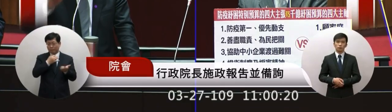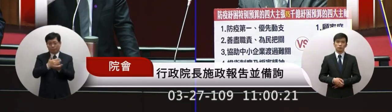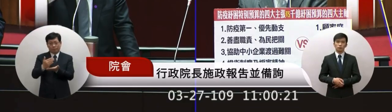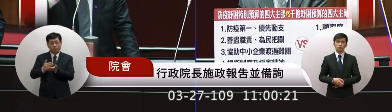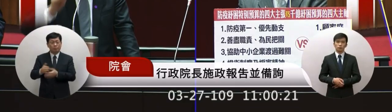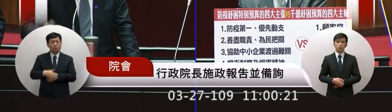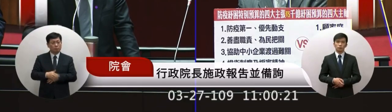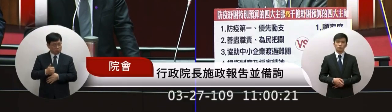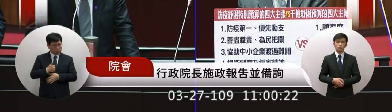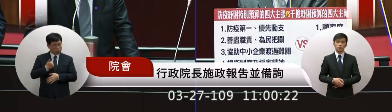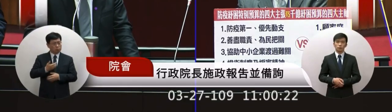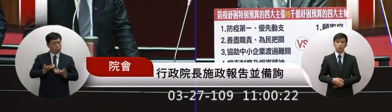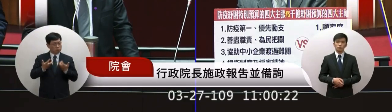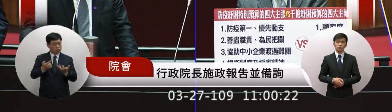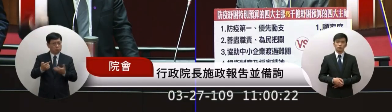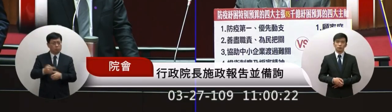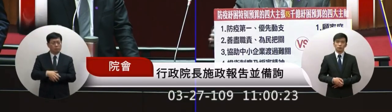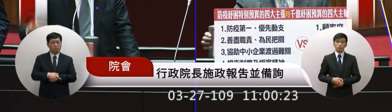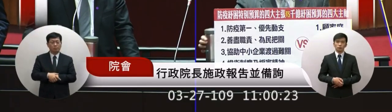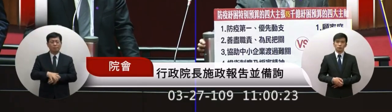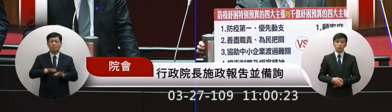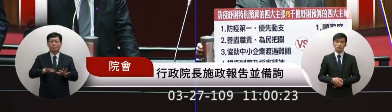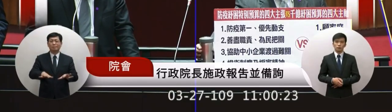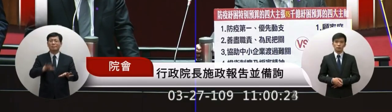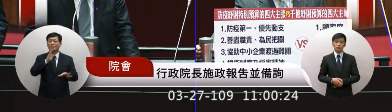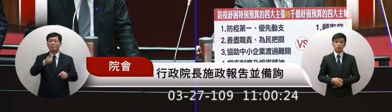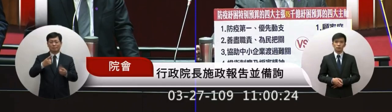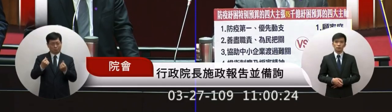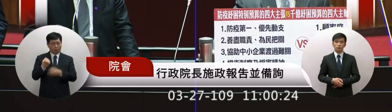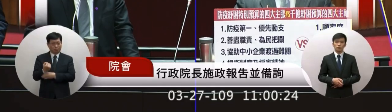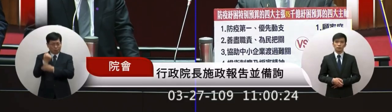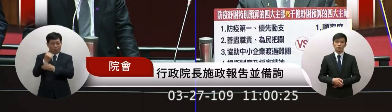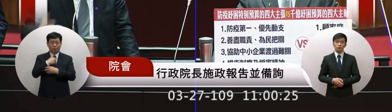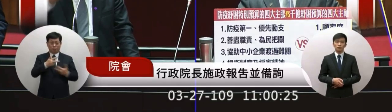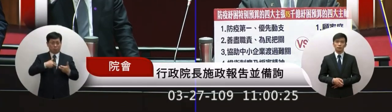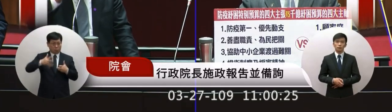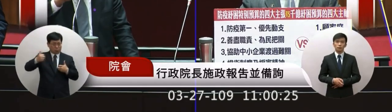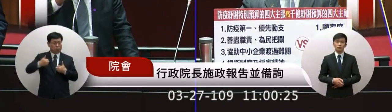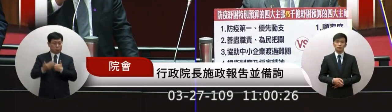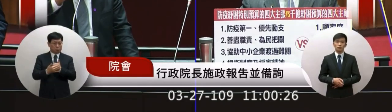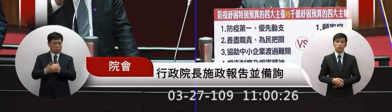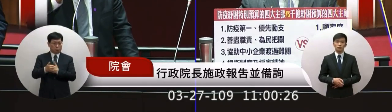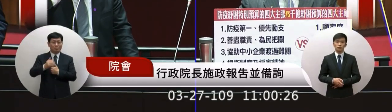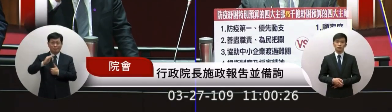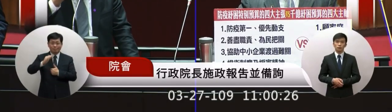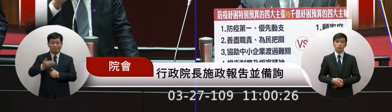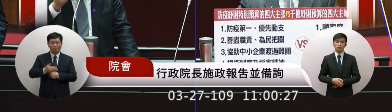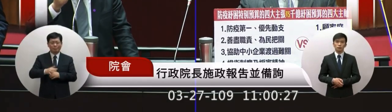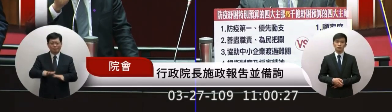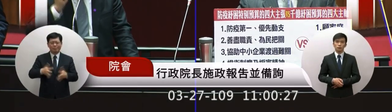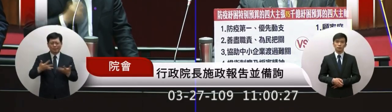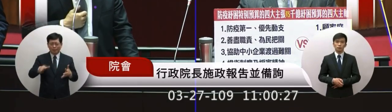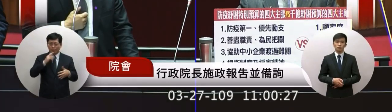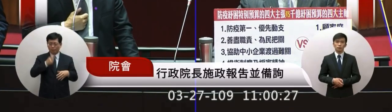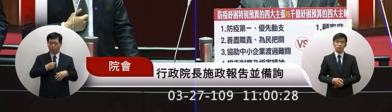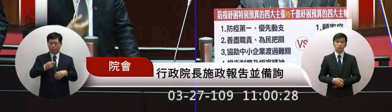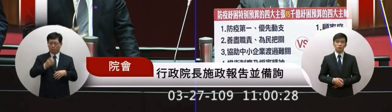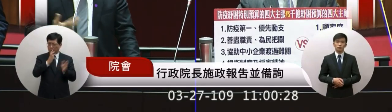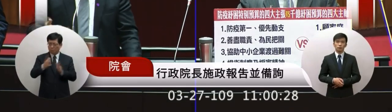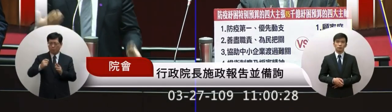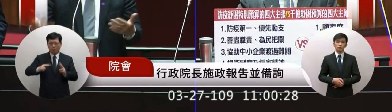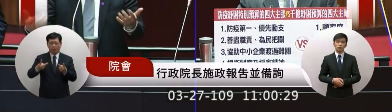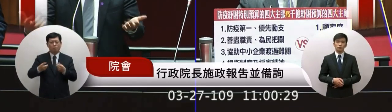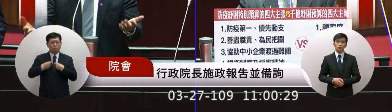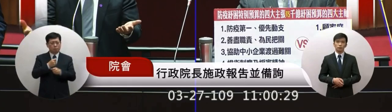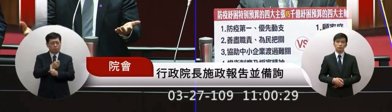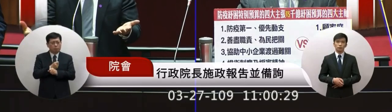解决，是大家用尽心力。所以这摆也足支持蔡总统。啊，但是有一寡做法咱来注意，